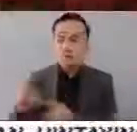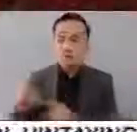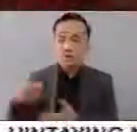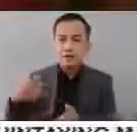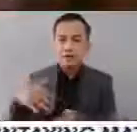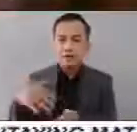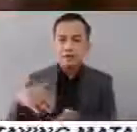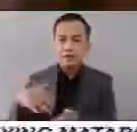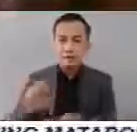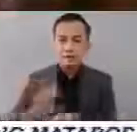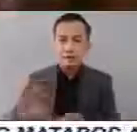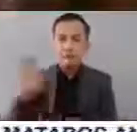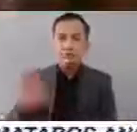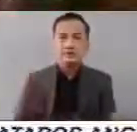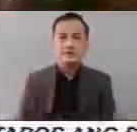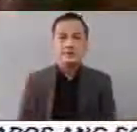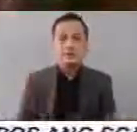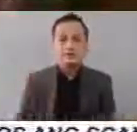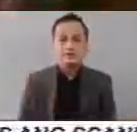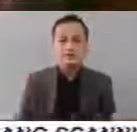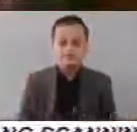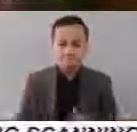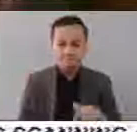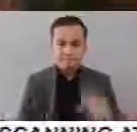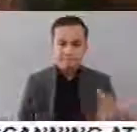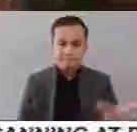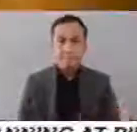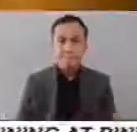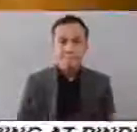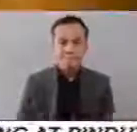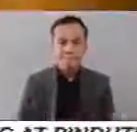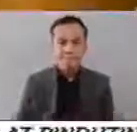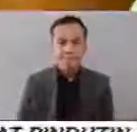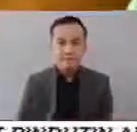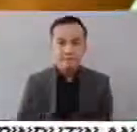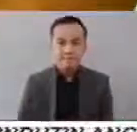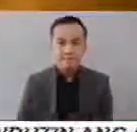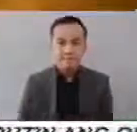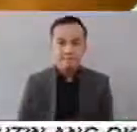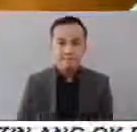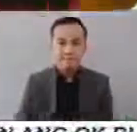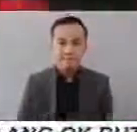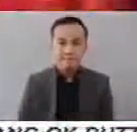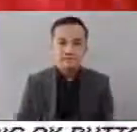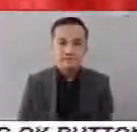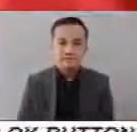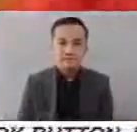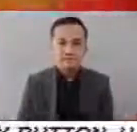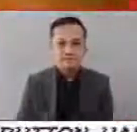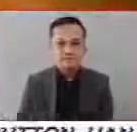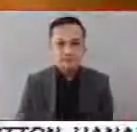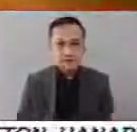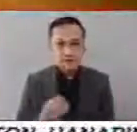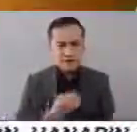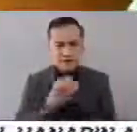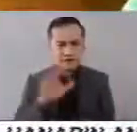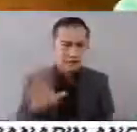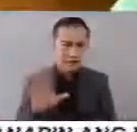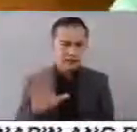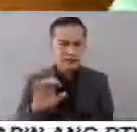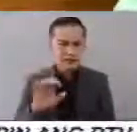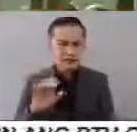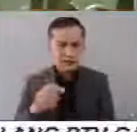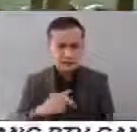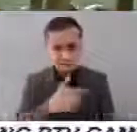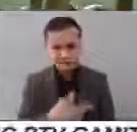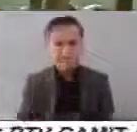bahagyang paghupa ng tensyon sa loob ng bulkan na sinabayan pa ng magandang panahon, ay mabilis na namahagi ang Laurel